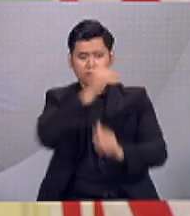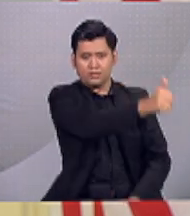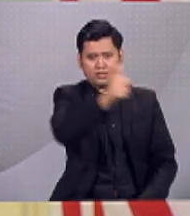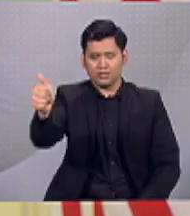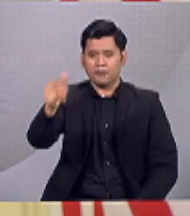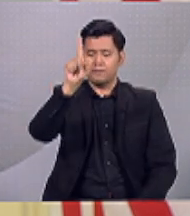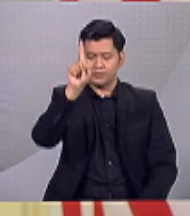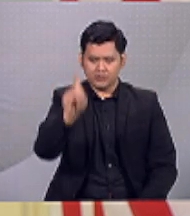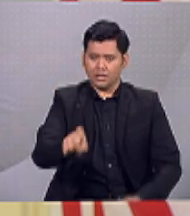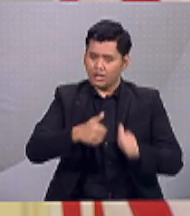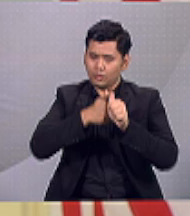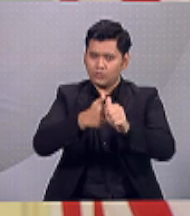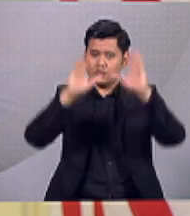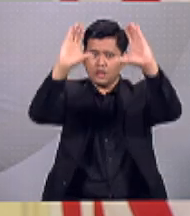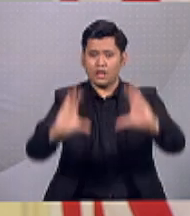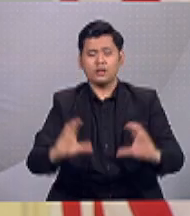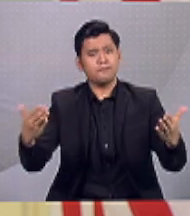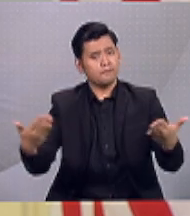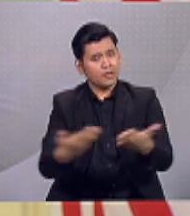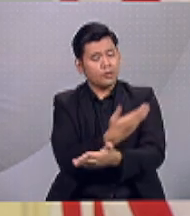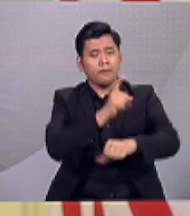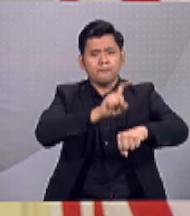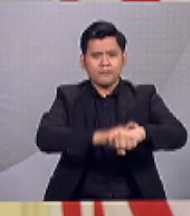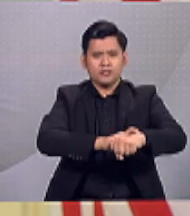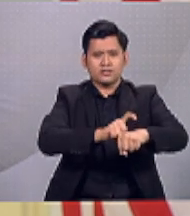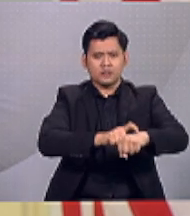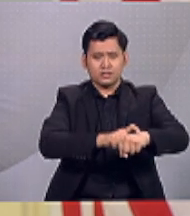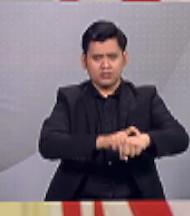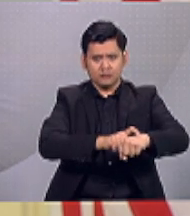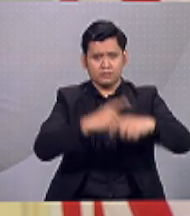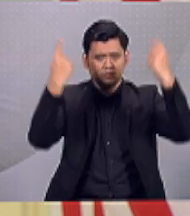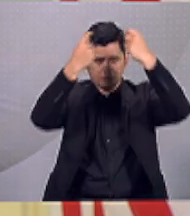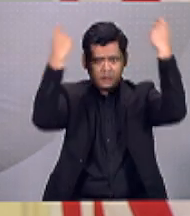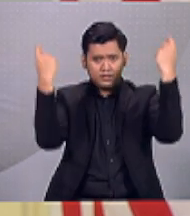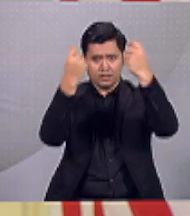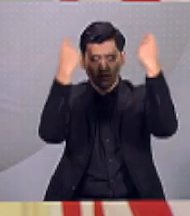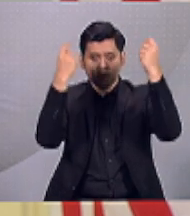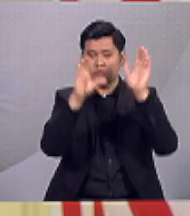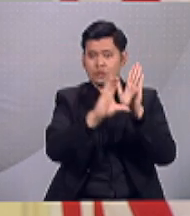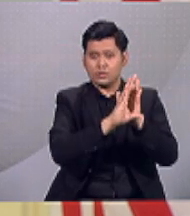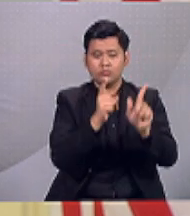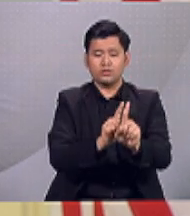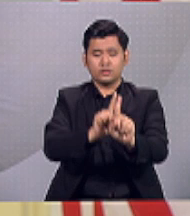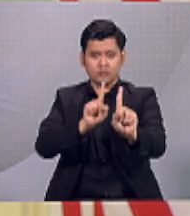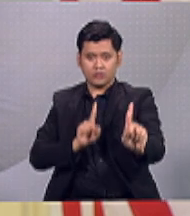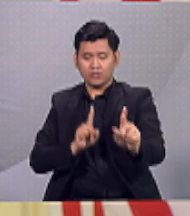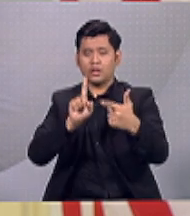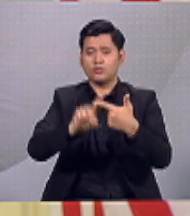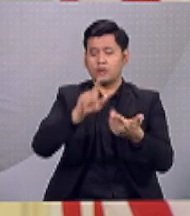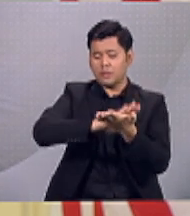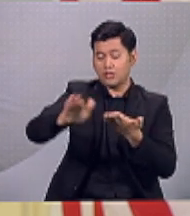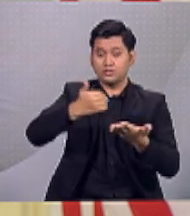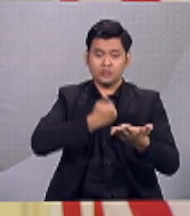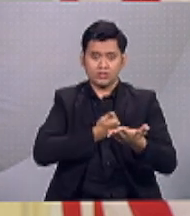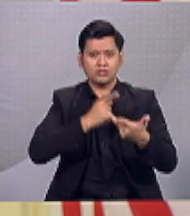mengamalkan norma baru sewaktu musim perayaan seperti penjarakan sosial, menjaga kebersihan